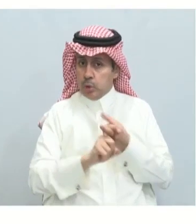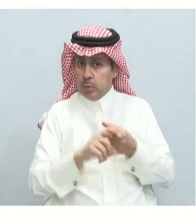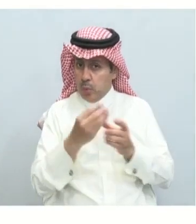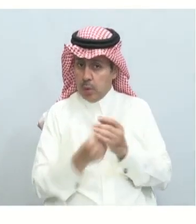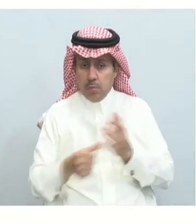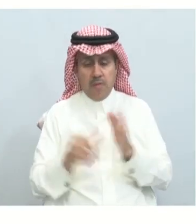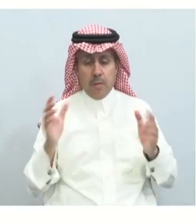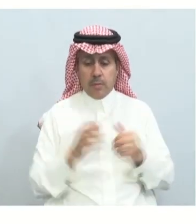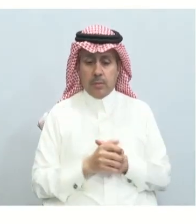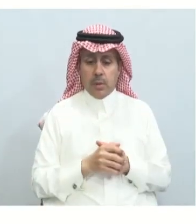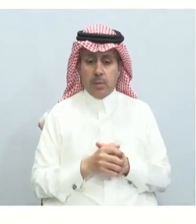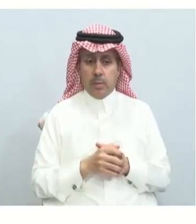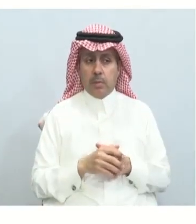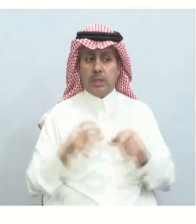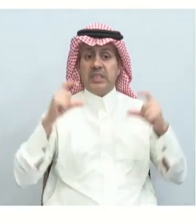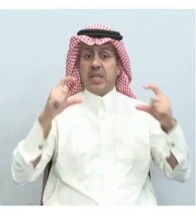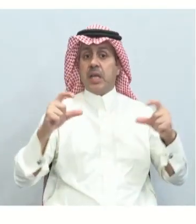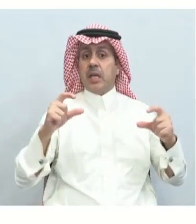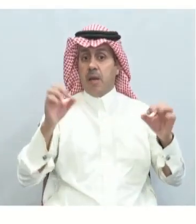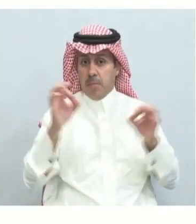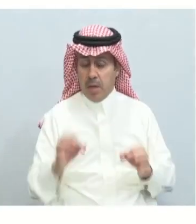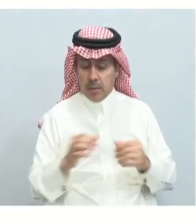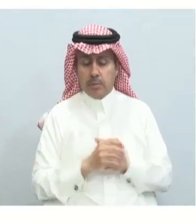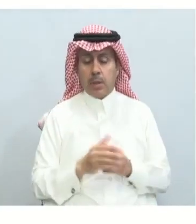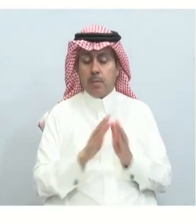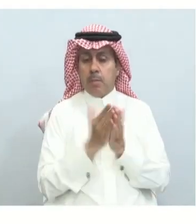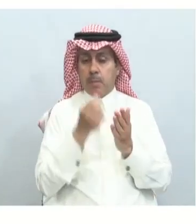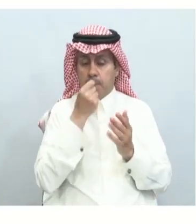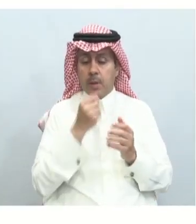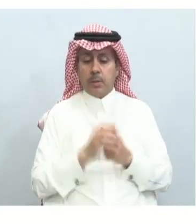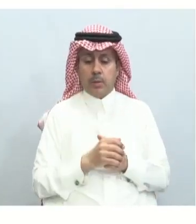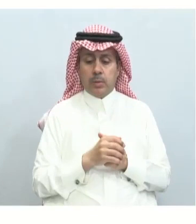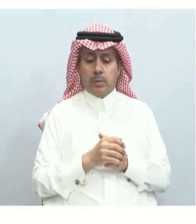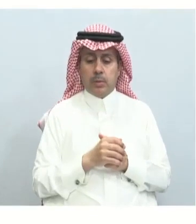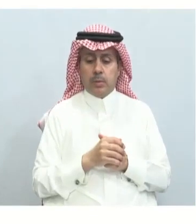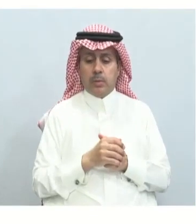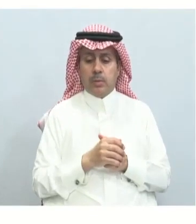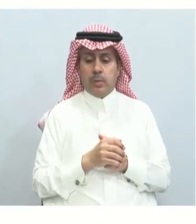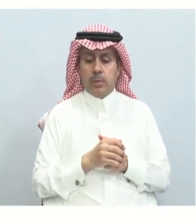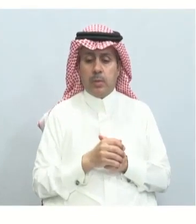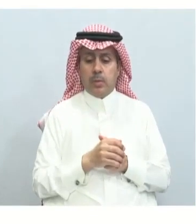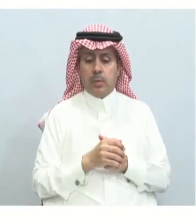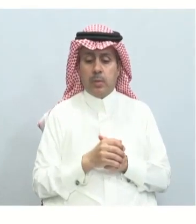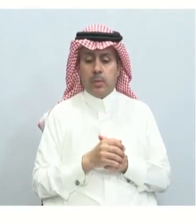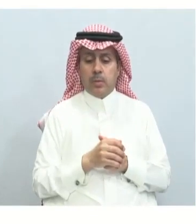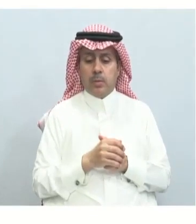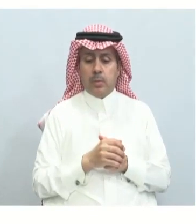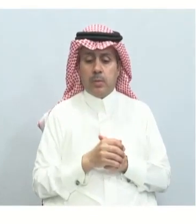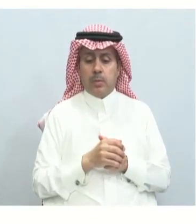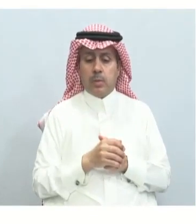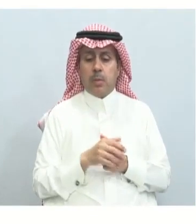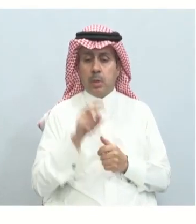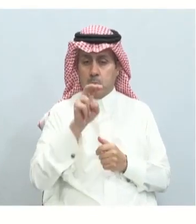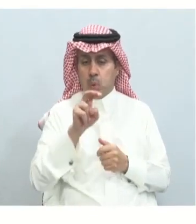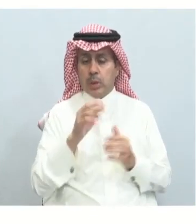الانجاب مستشهدا بايات من كتاب الله جل وعلا حول هذا المعنى هذا كما تشاهدون